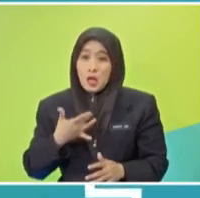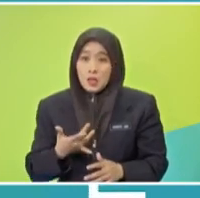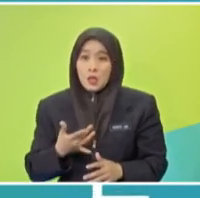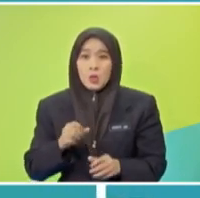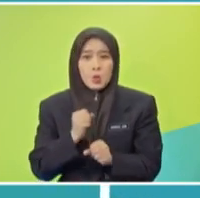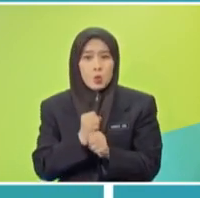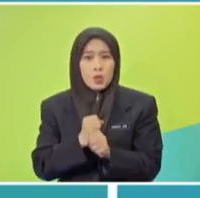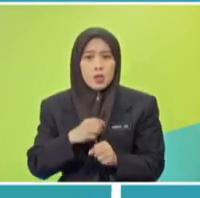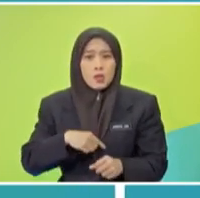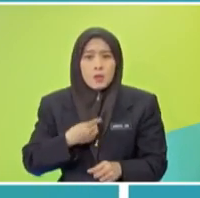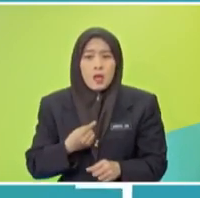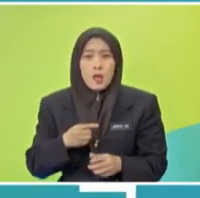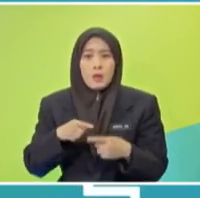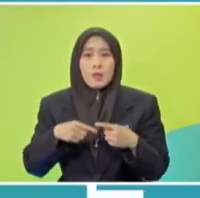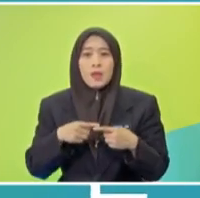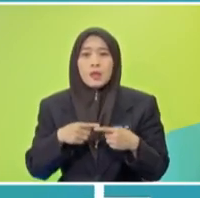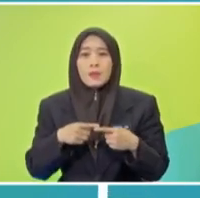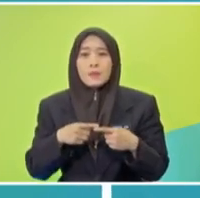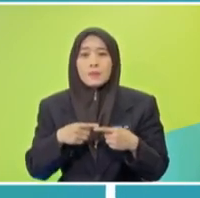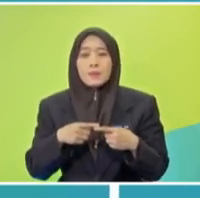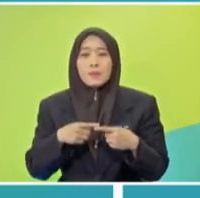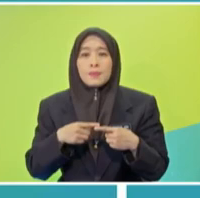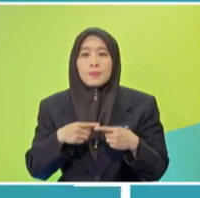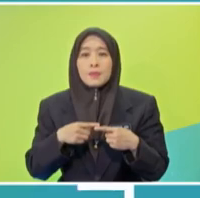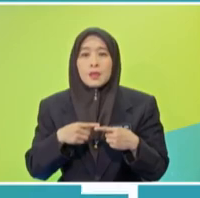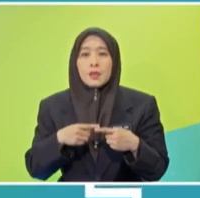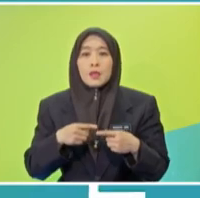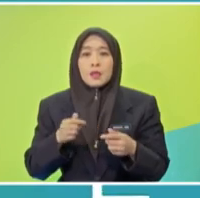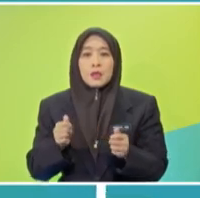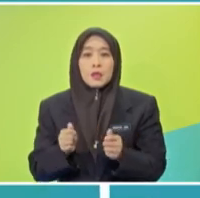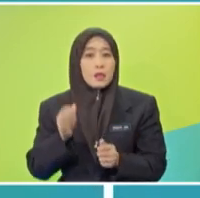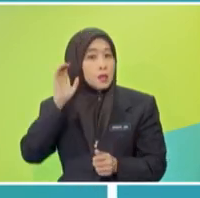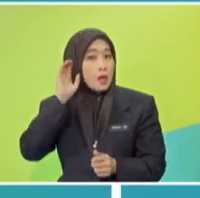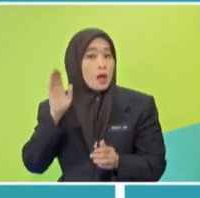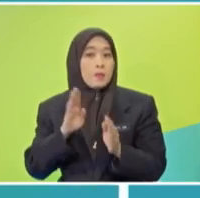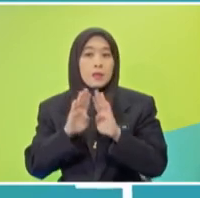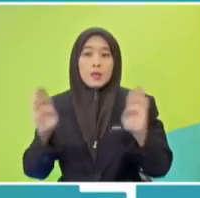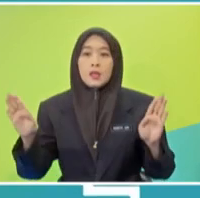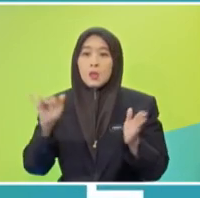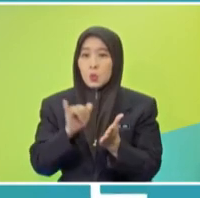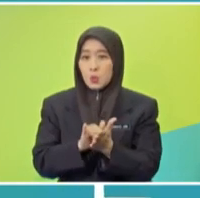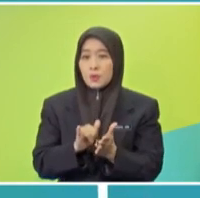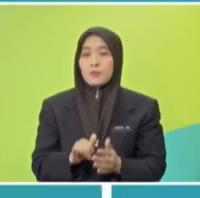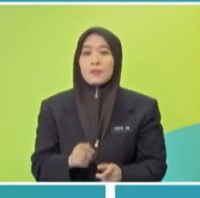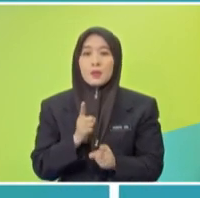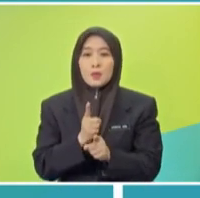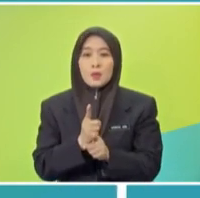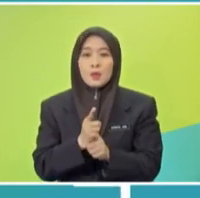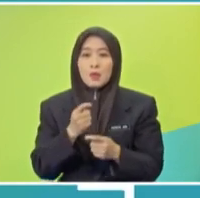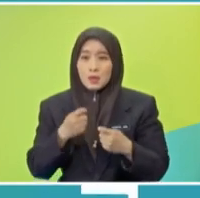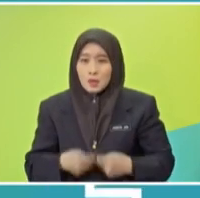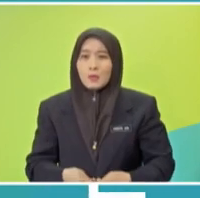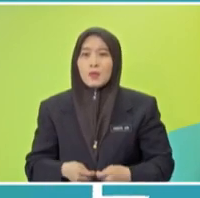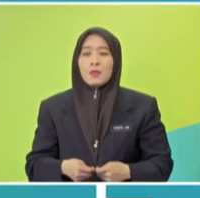apabila mendengar mendengar berita itu ya betul tepat sekali yang